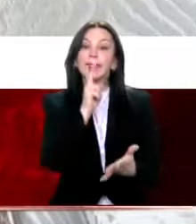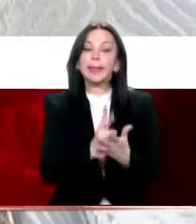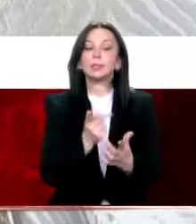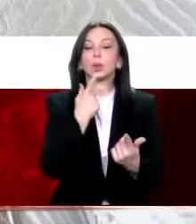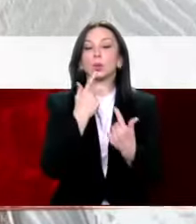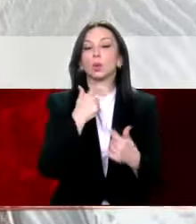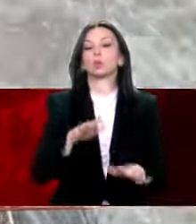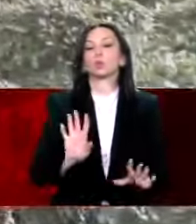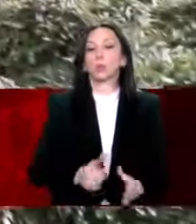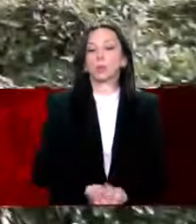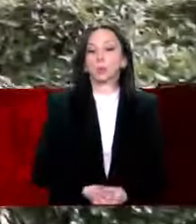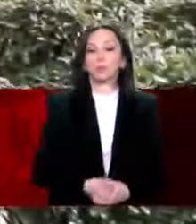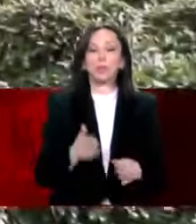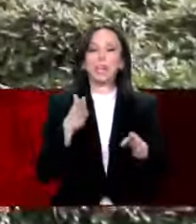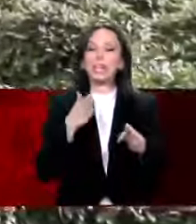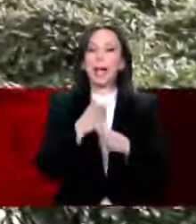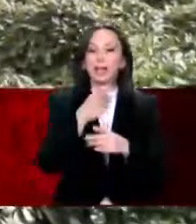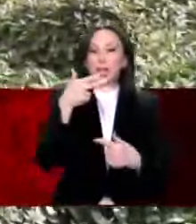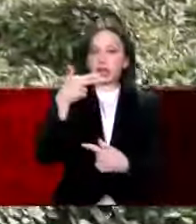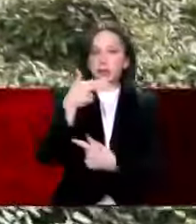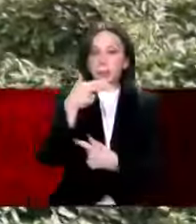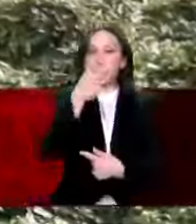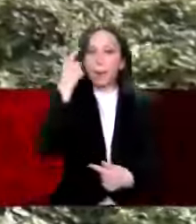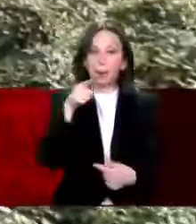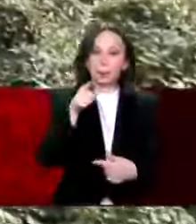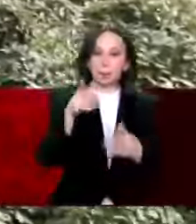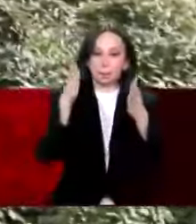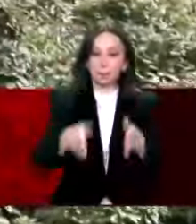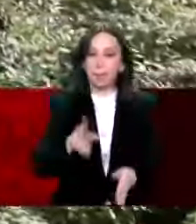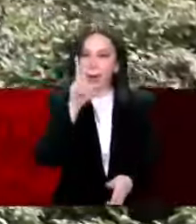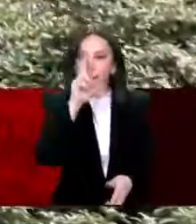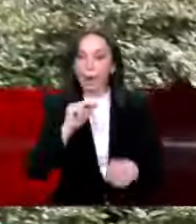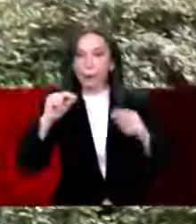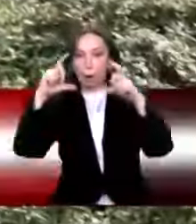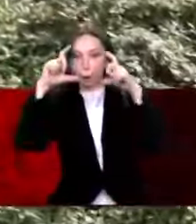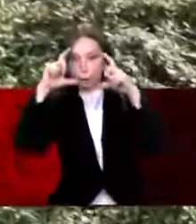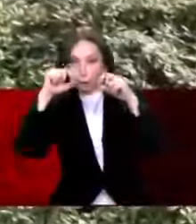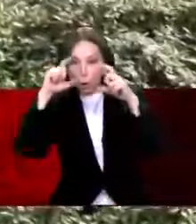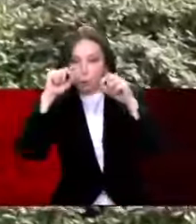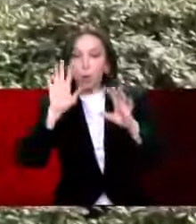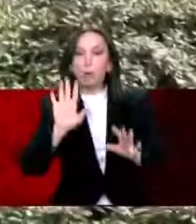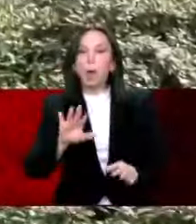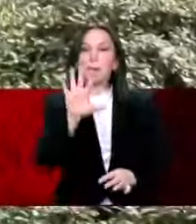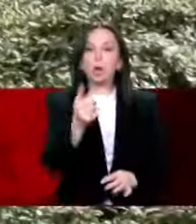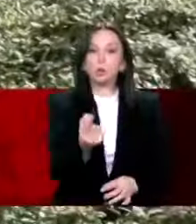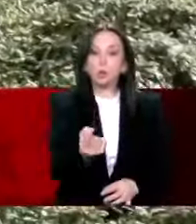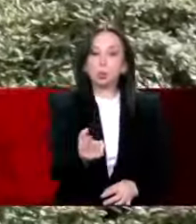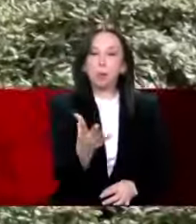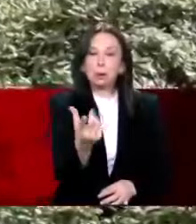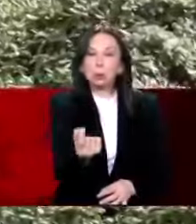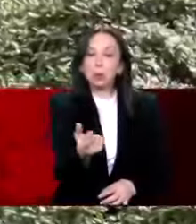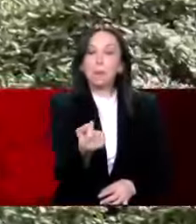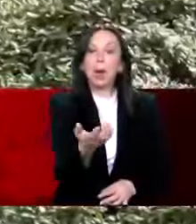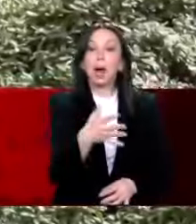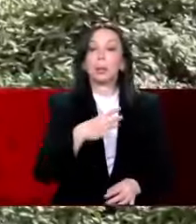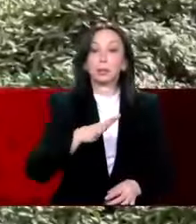vermemeli, vermez de. Gerçek ajanslar eğer sizi beğendiyse fotoğrafınızı çeker ve sizden 5 kuruş para almaz. Ama